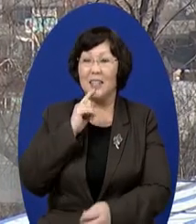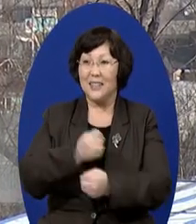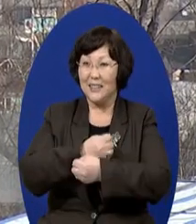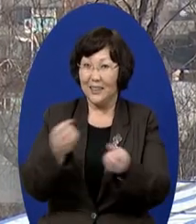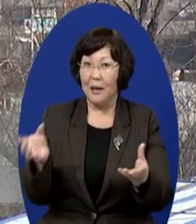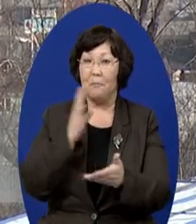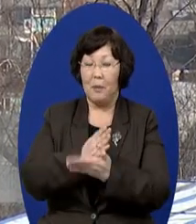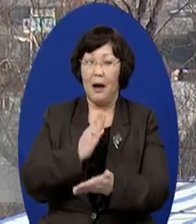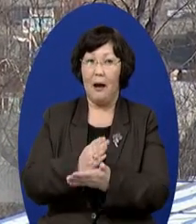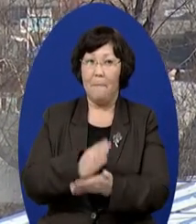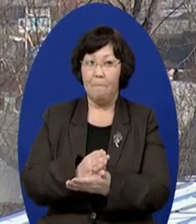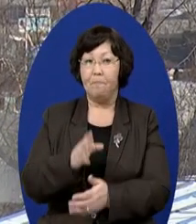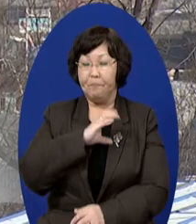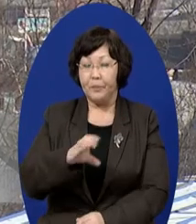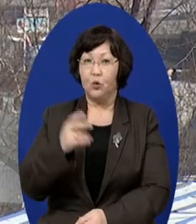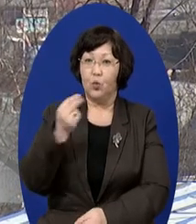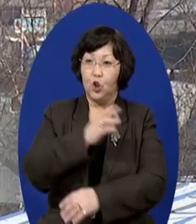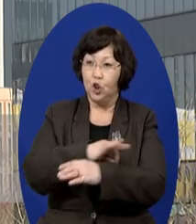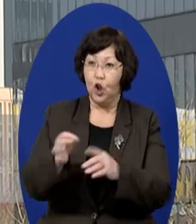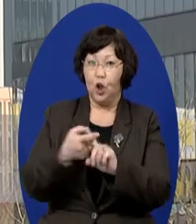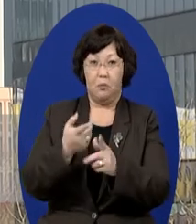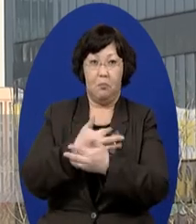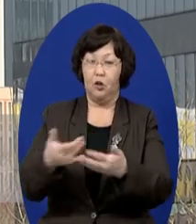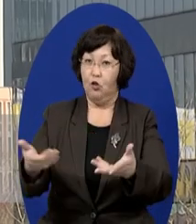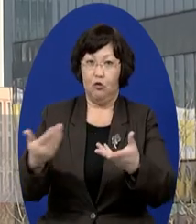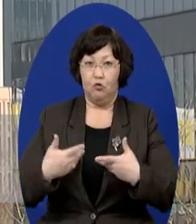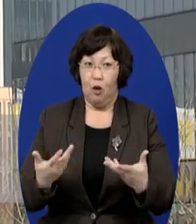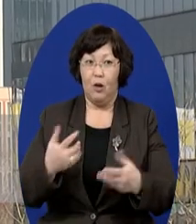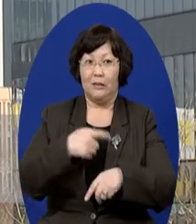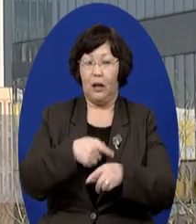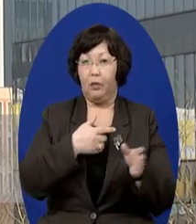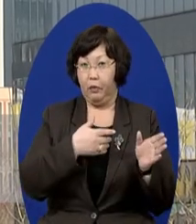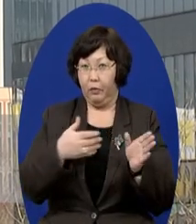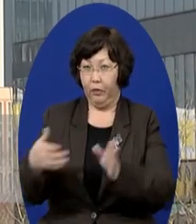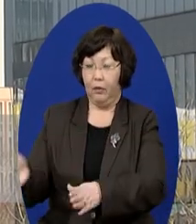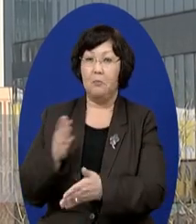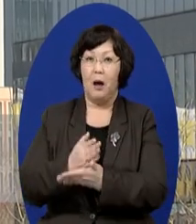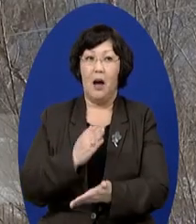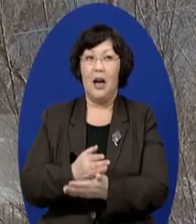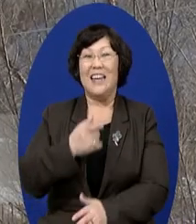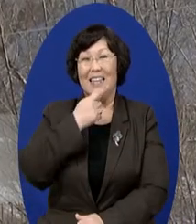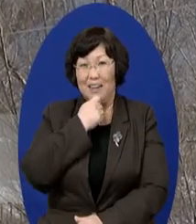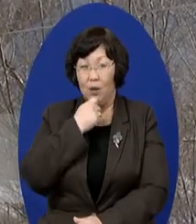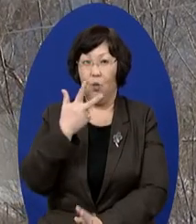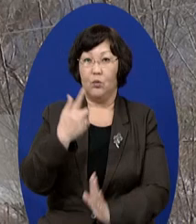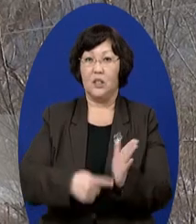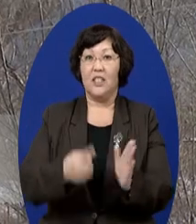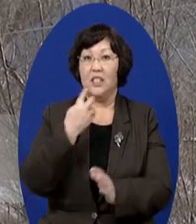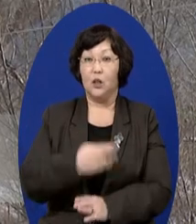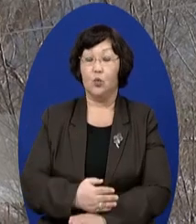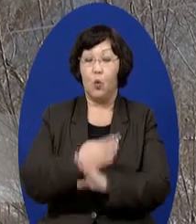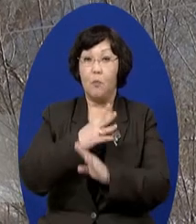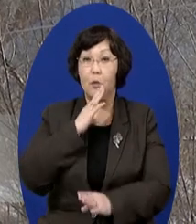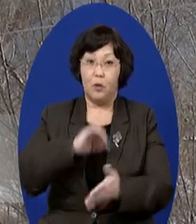газрууд зураг төсөл болоод холбогдох материалуудаа өгөхгүй хугацаа их алддаг гэж байлаа. Тиймээс хэрв 3 дугаар сарын 1-нд дуусгах